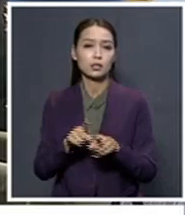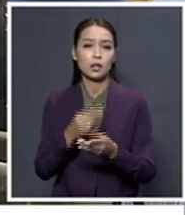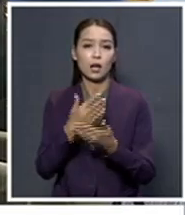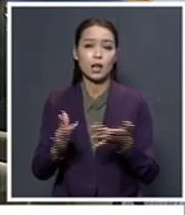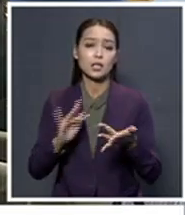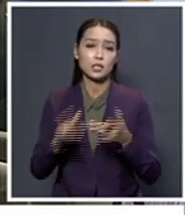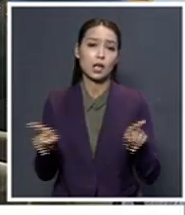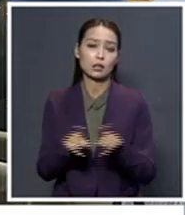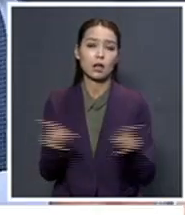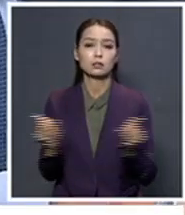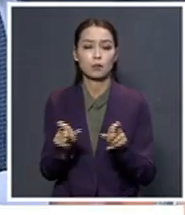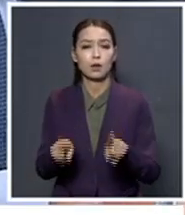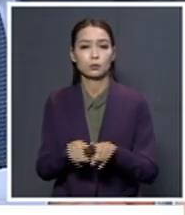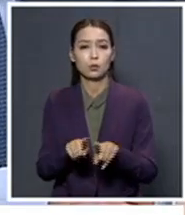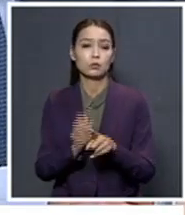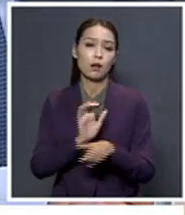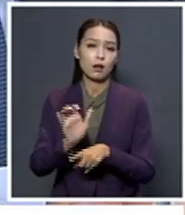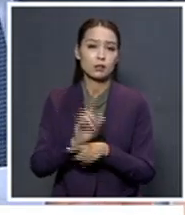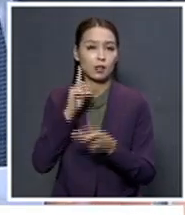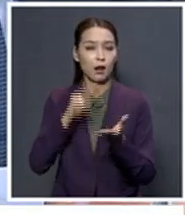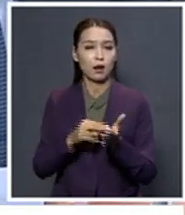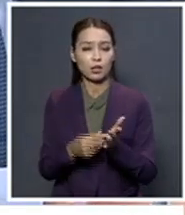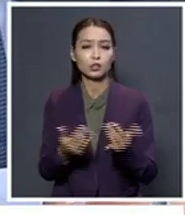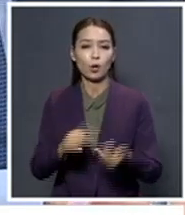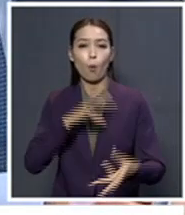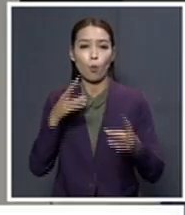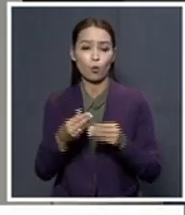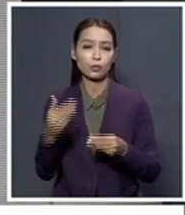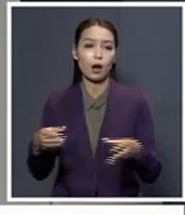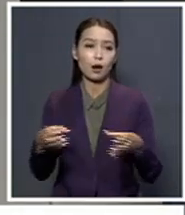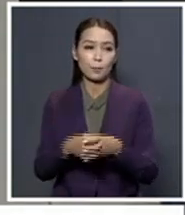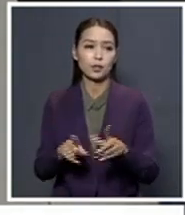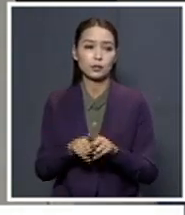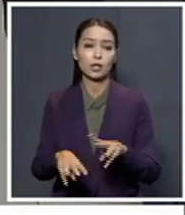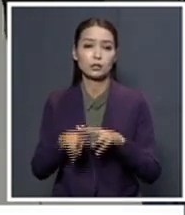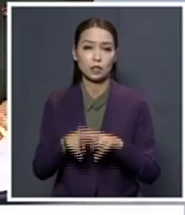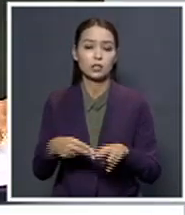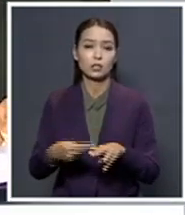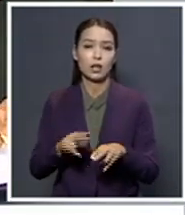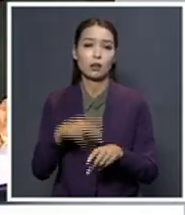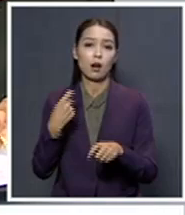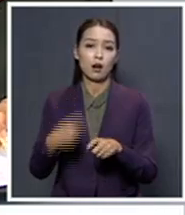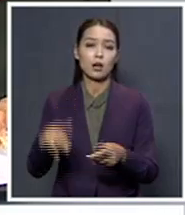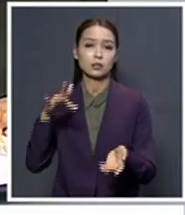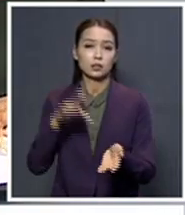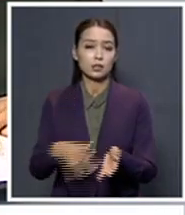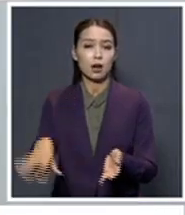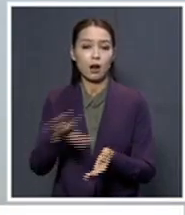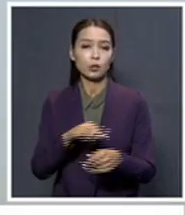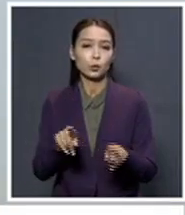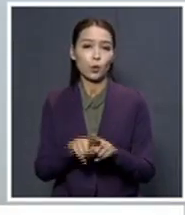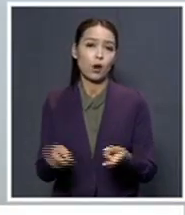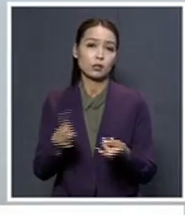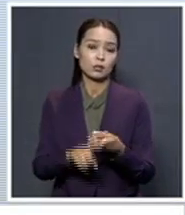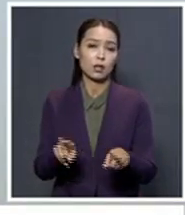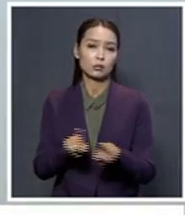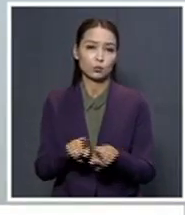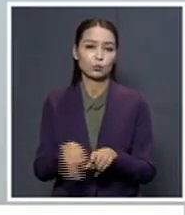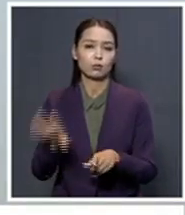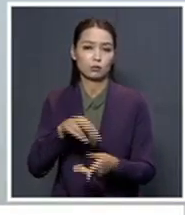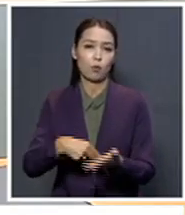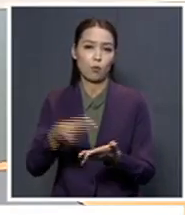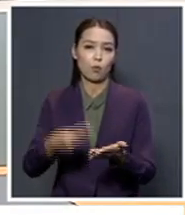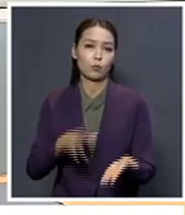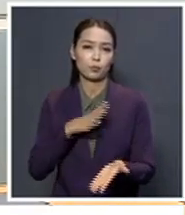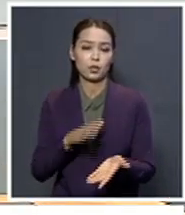дүкенінің басшысымен кездесті. Нәтижесінде осы компания мен Астана халықаралық қаржы орталығы өзара түсіністік туралы меморандумға қол